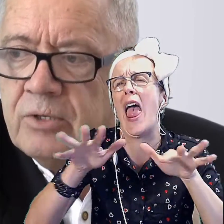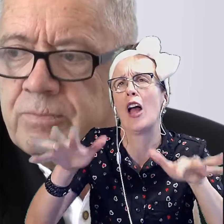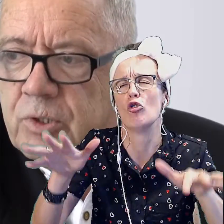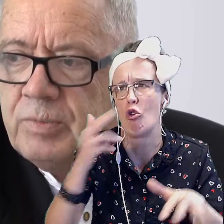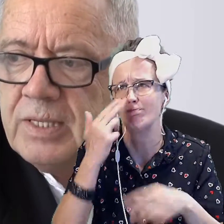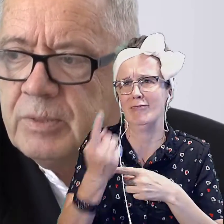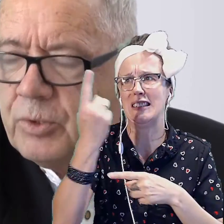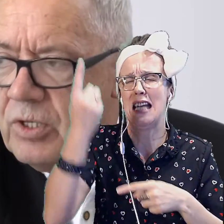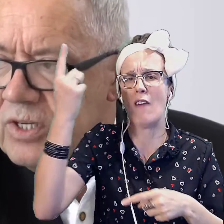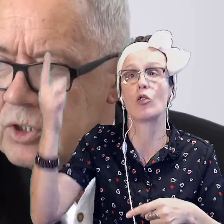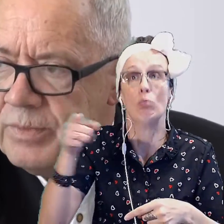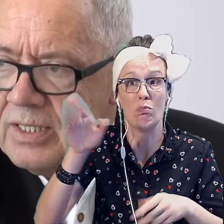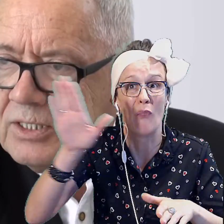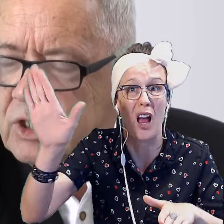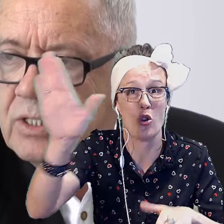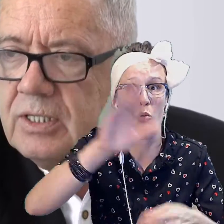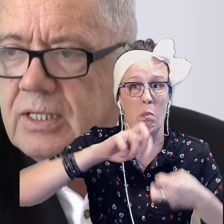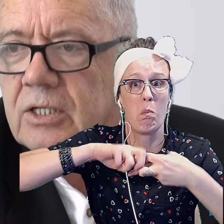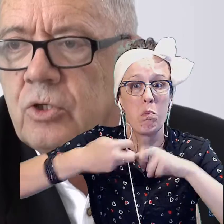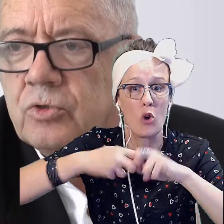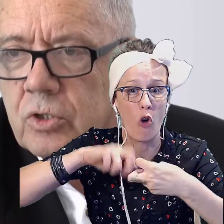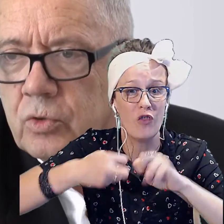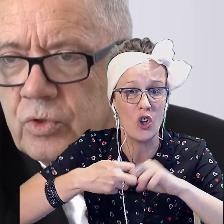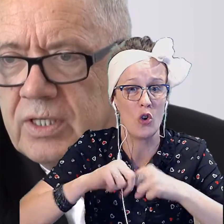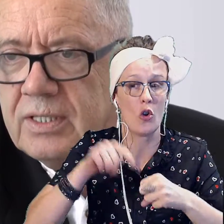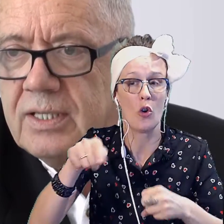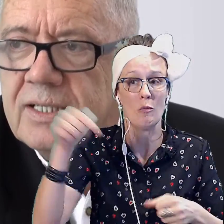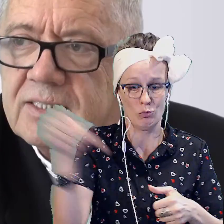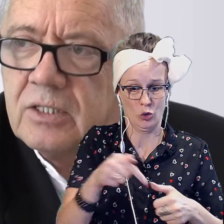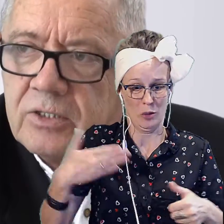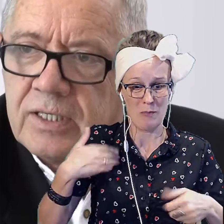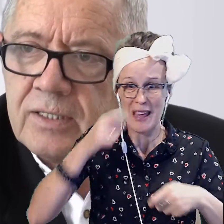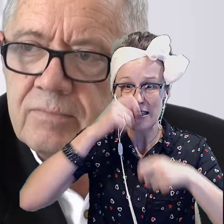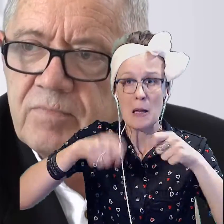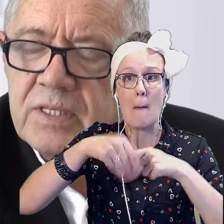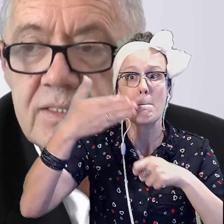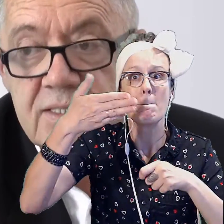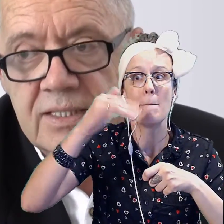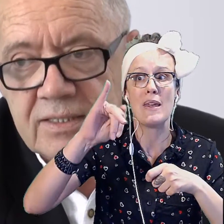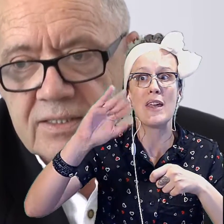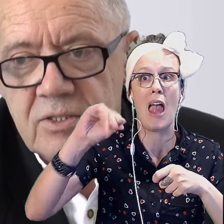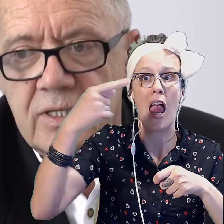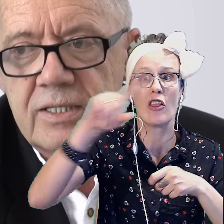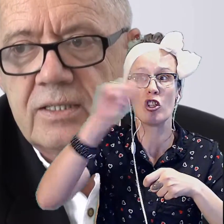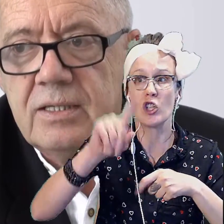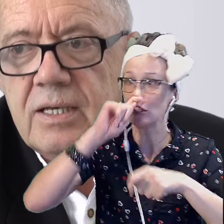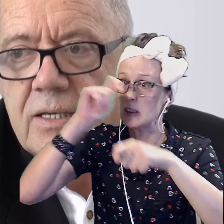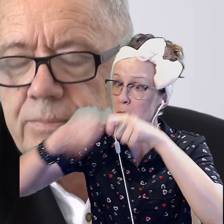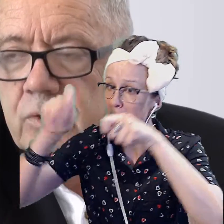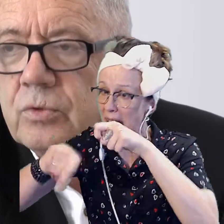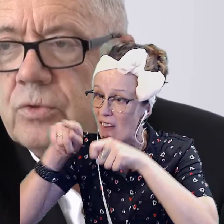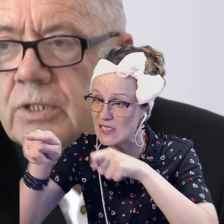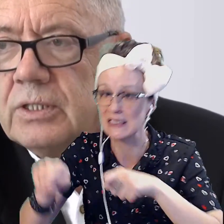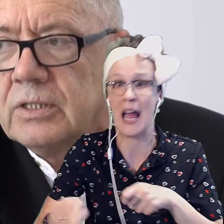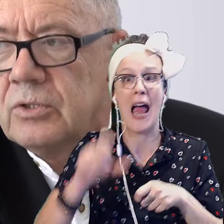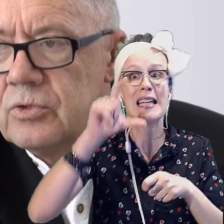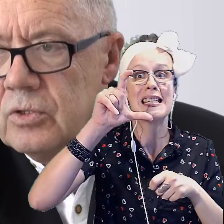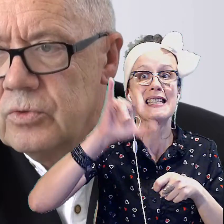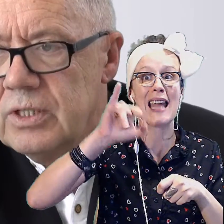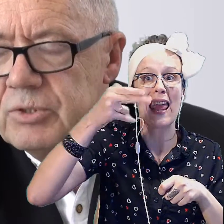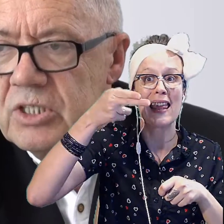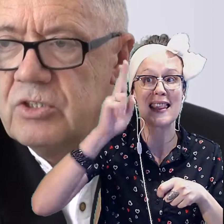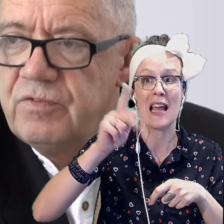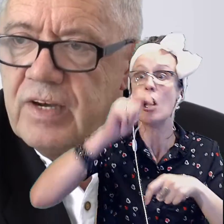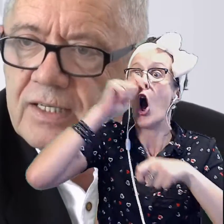mają problemy ponieważ mieć kontroluje estrogen cyk z kolei produkty